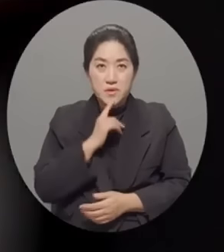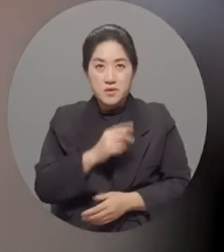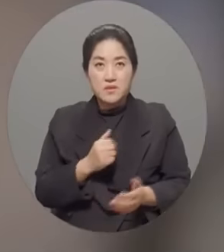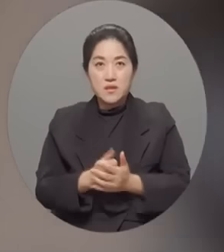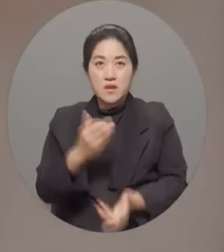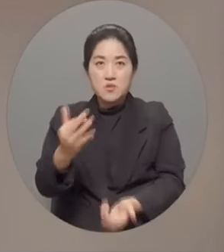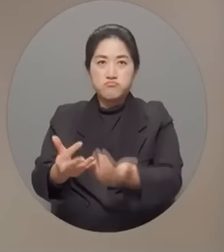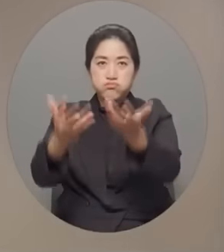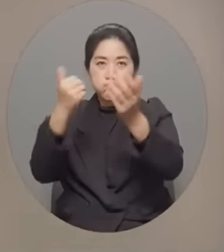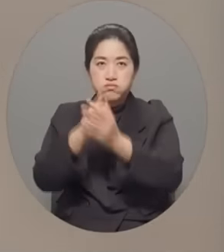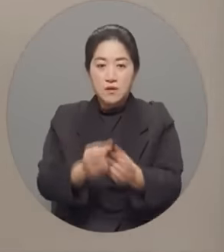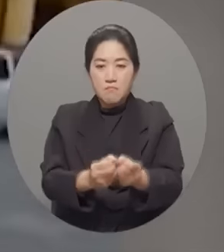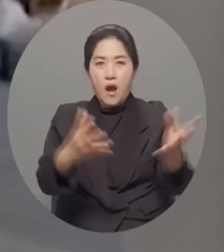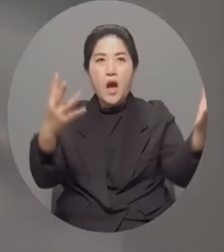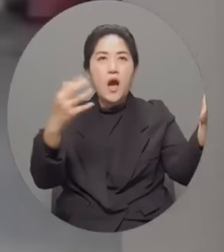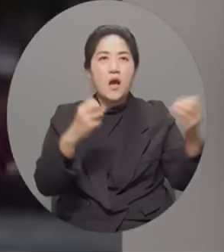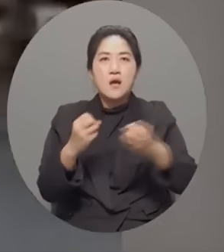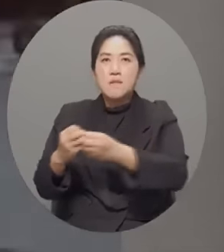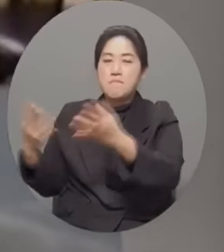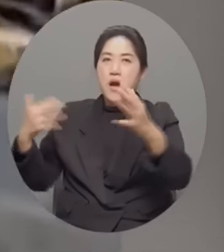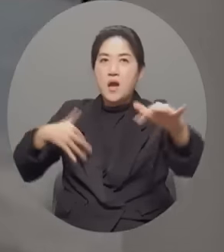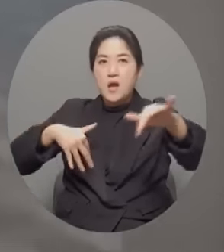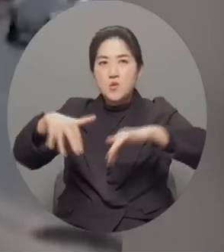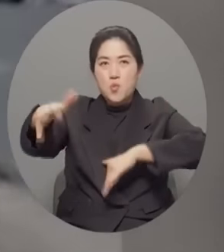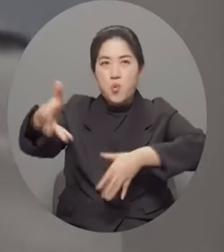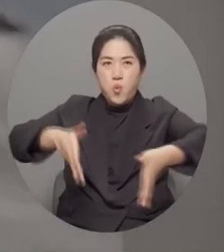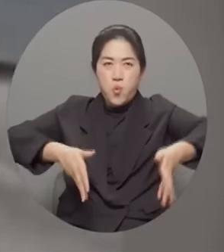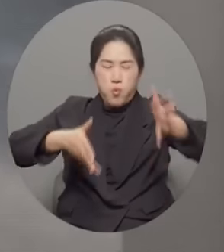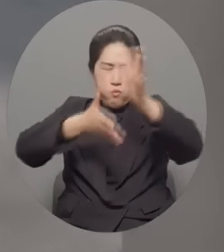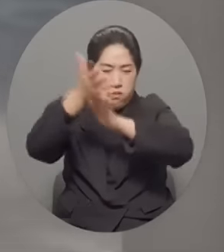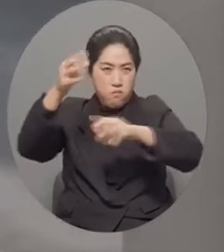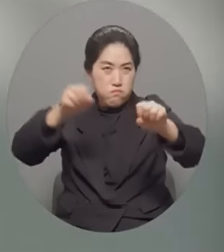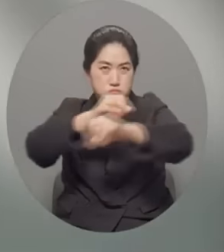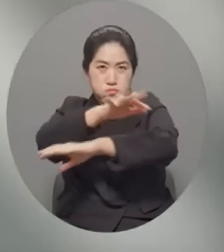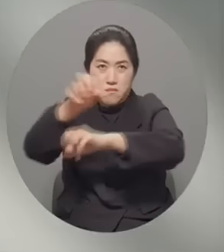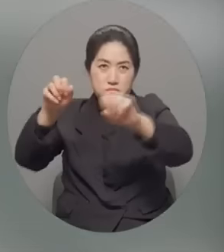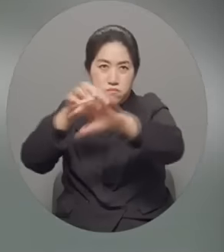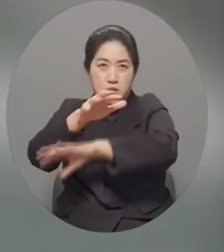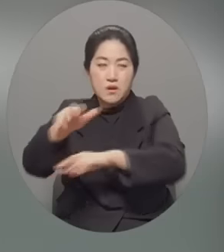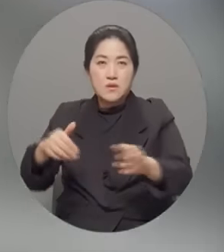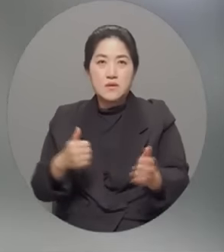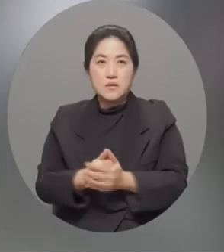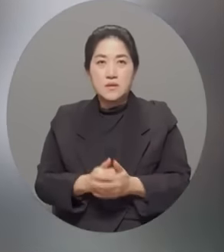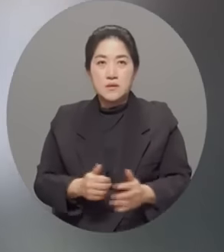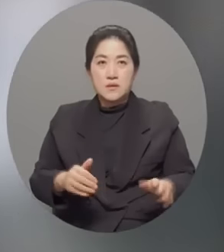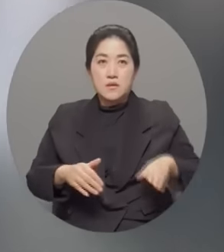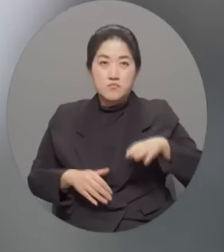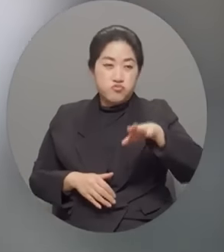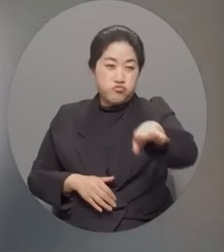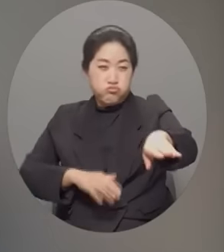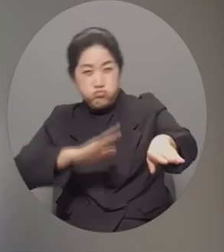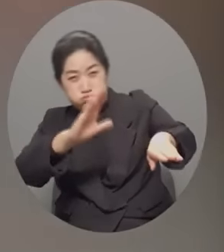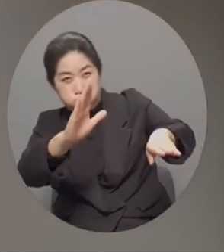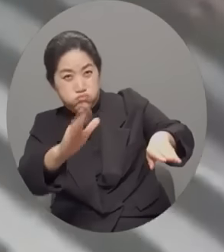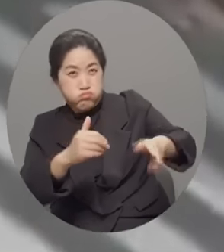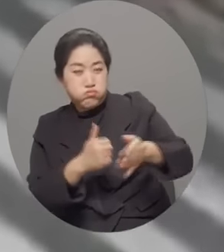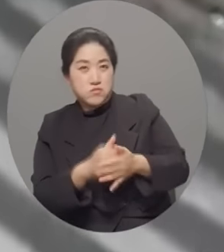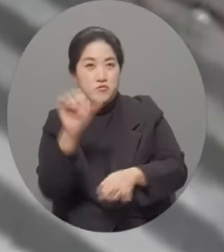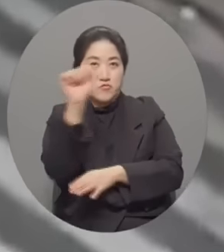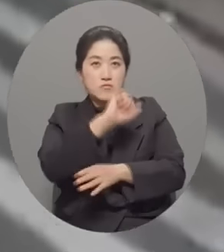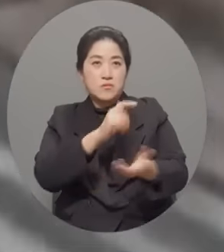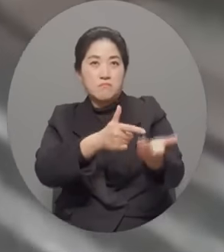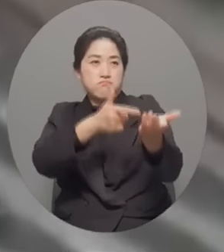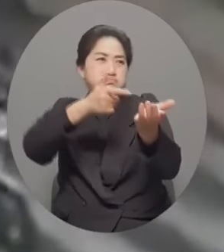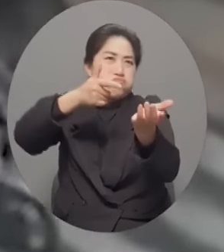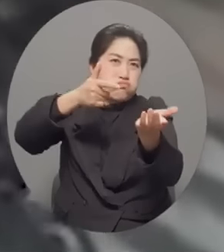불길에 휩싸인 차량들이 폭발하면서 도심은 순식간에 아수라장이 됩니다. 달리는 차량을 멈춰 세운 뒤 운전자에게